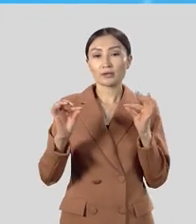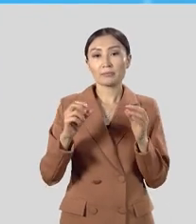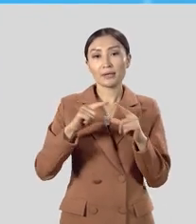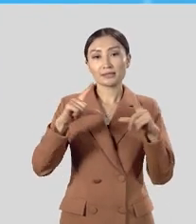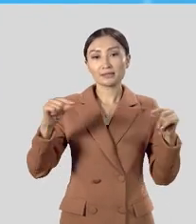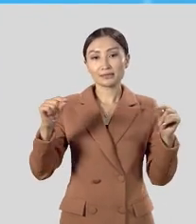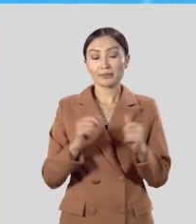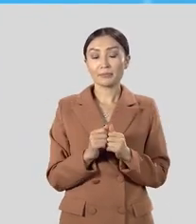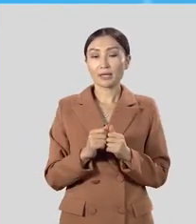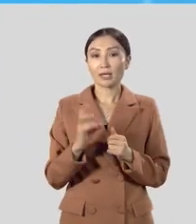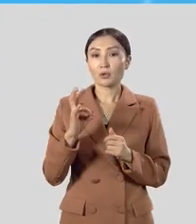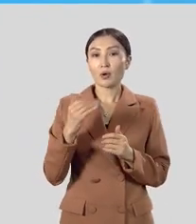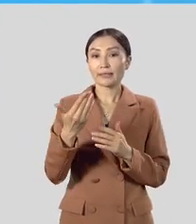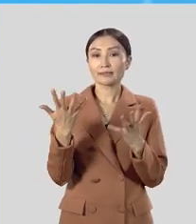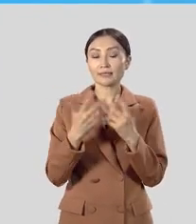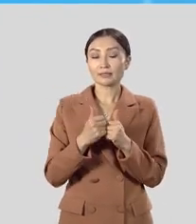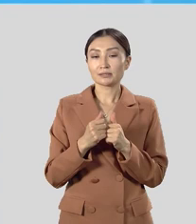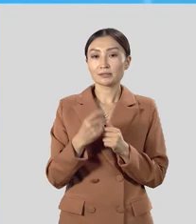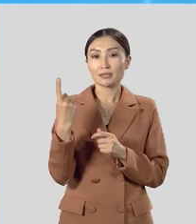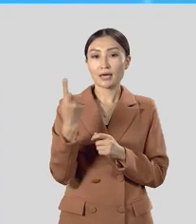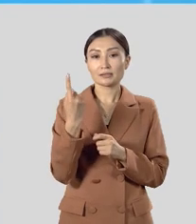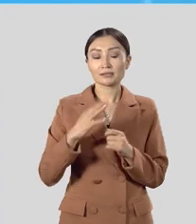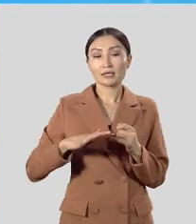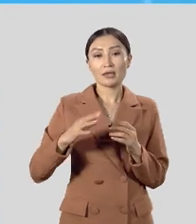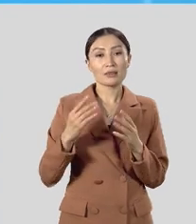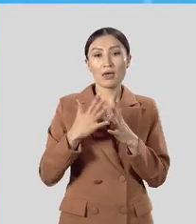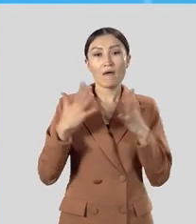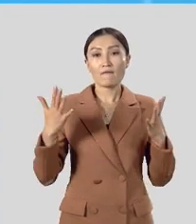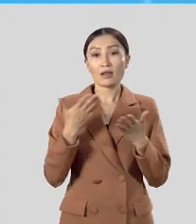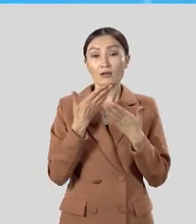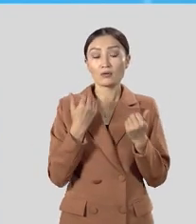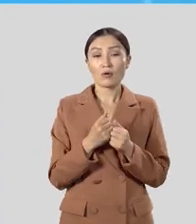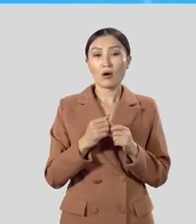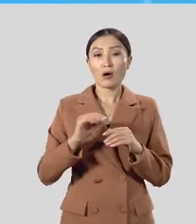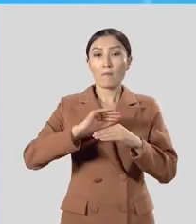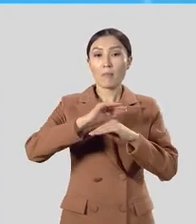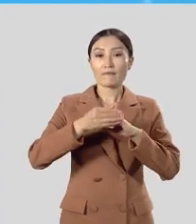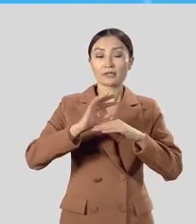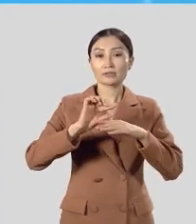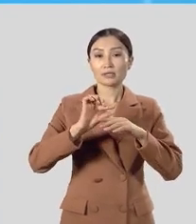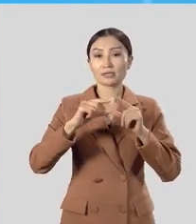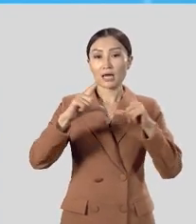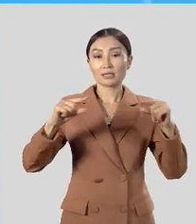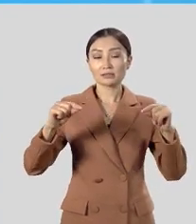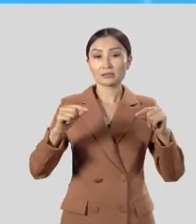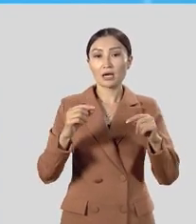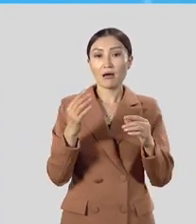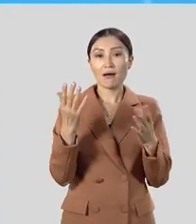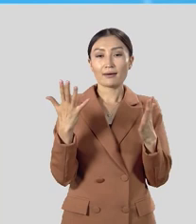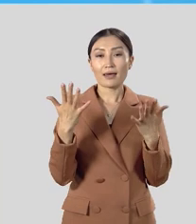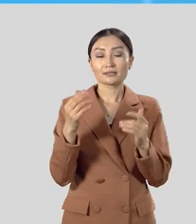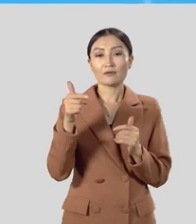Устьица крупные, но их количество на единицу площади невелико. Поверхность листа покрыта плотной глянцевой